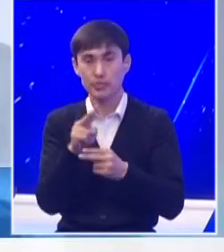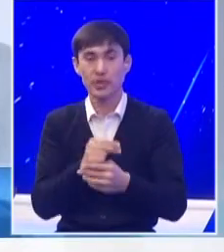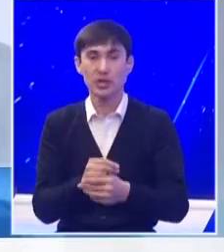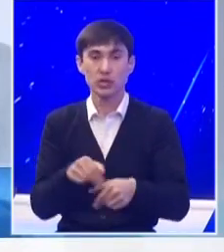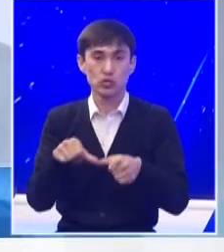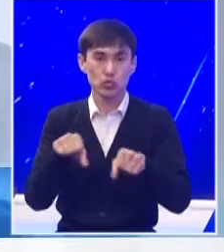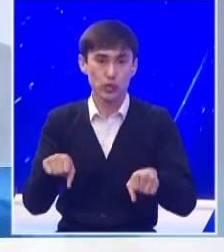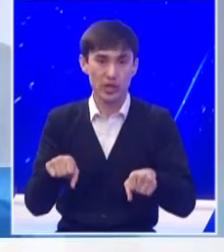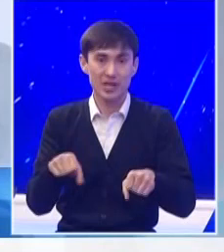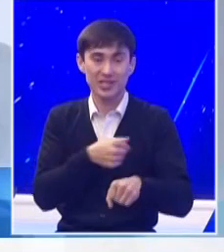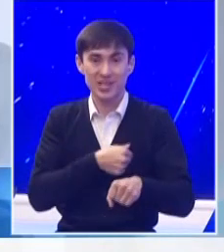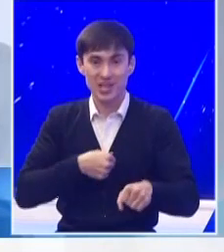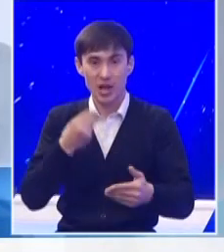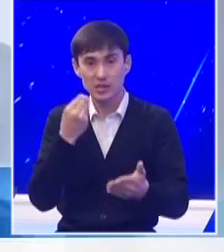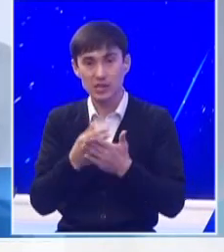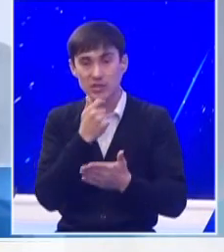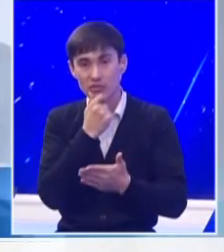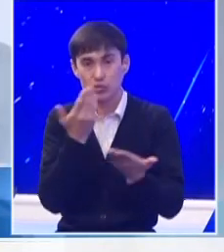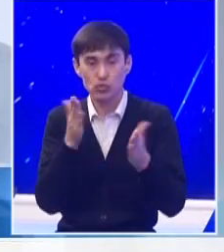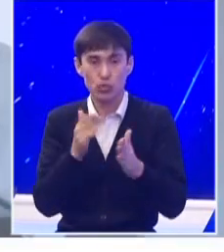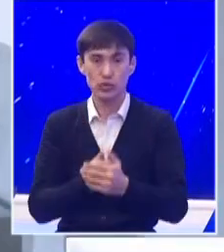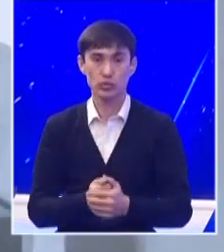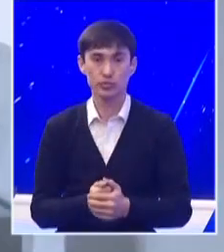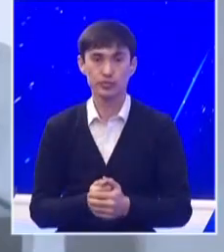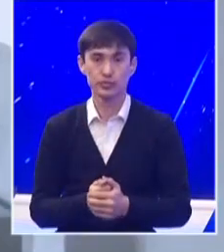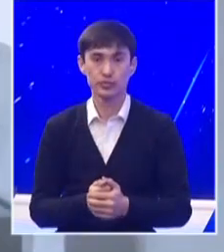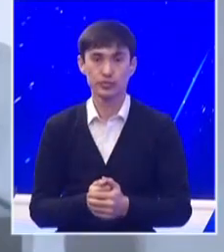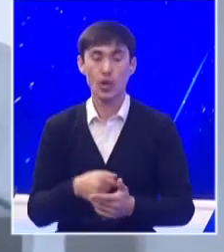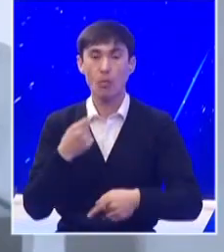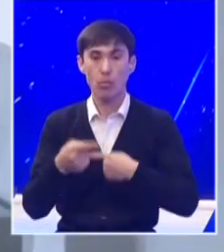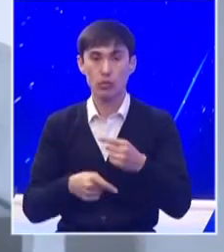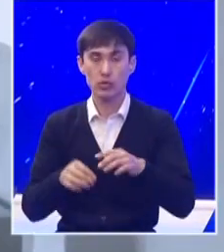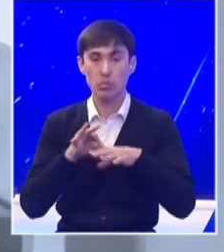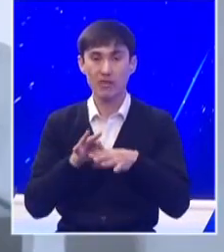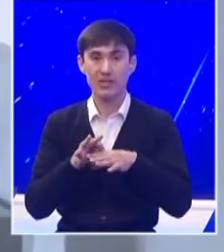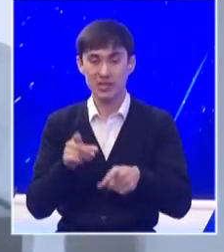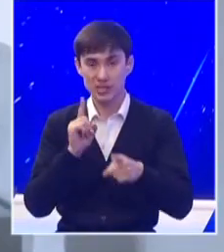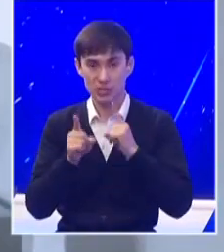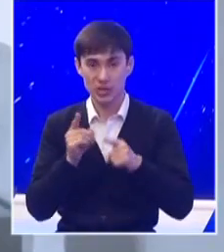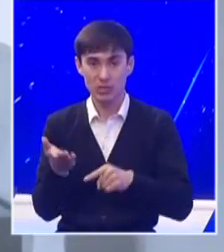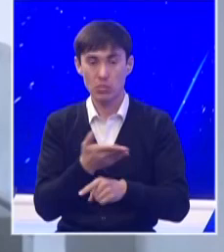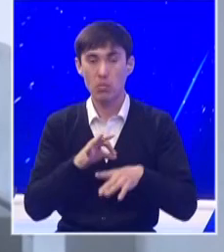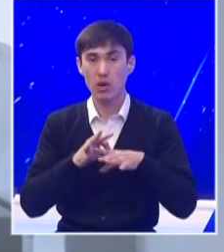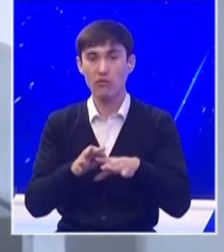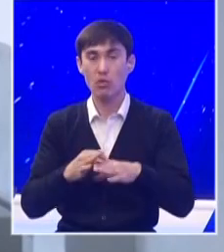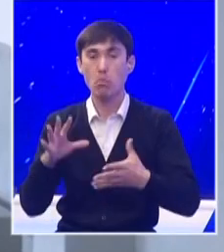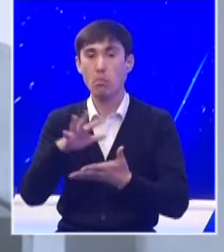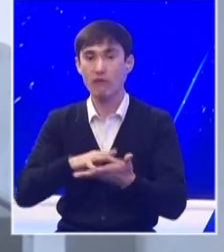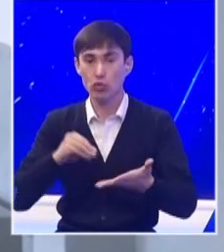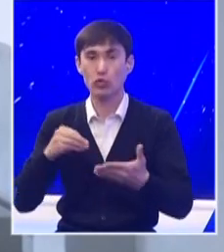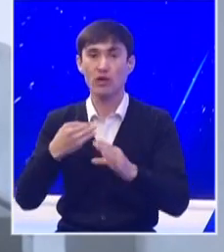и тренера оценивают данные ситуации. После проведения семинара мы проводим